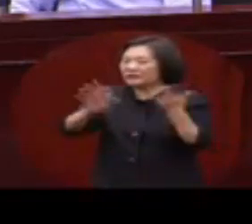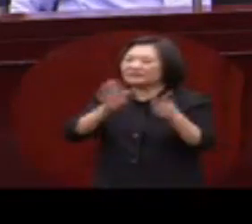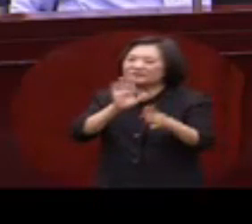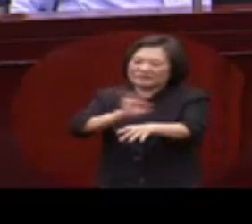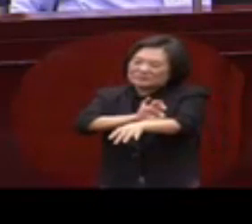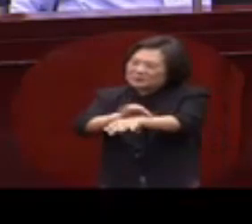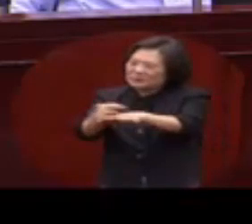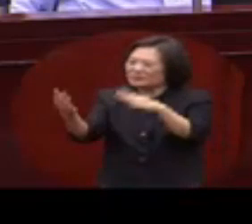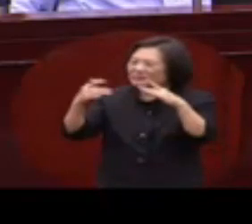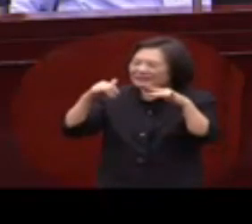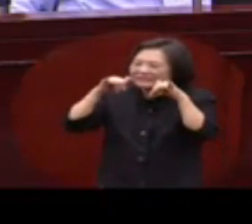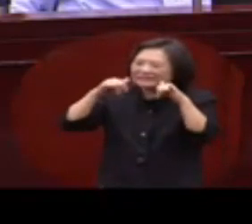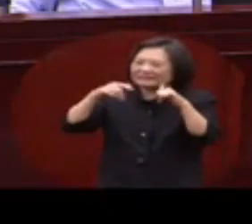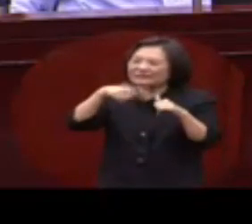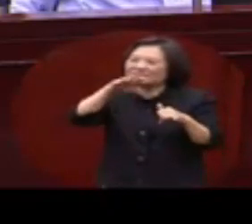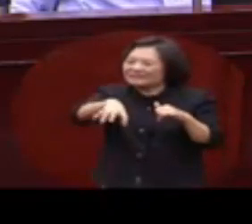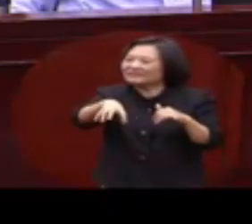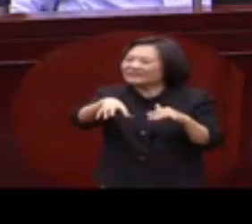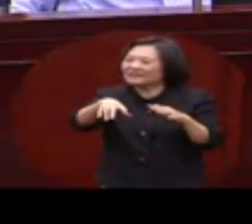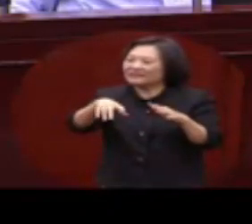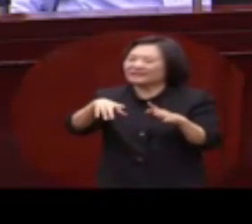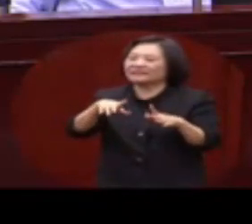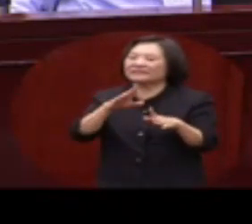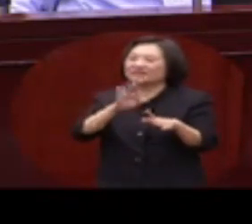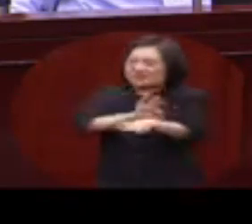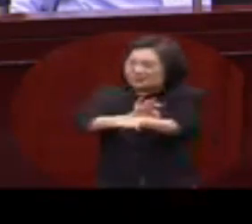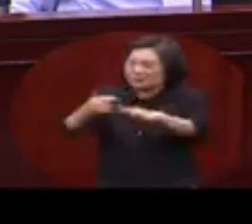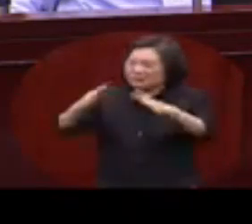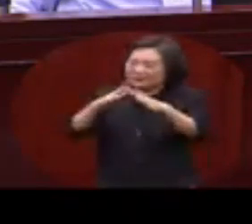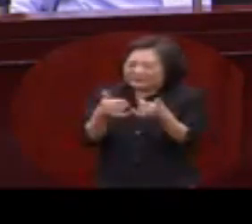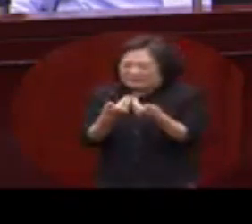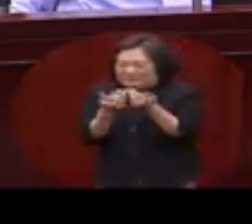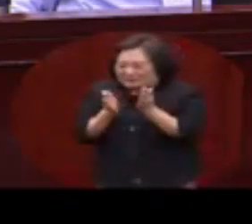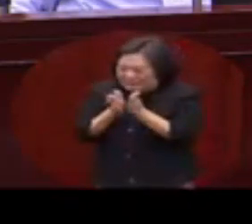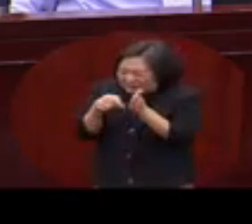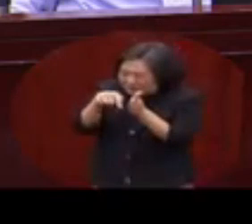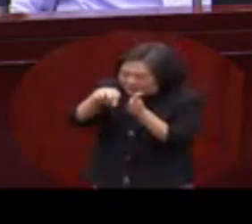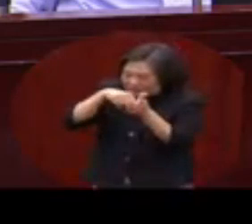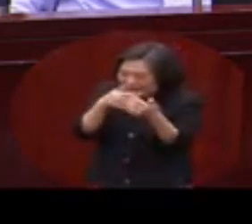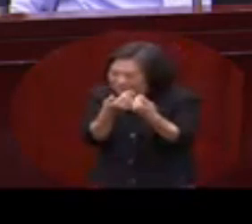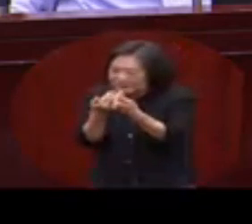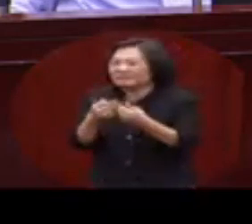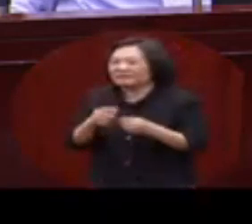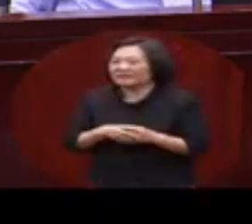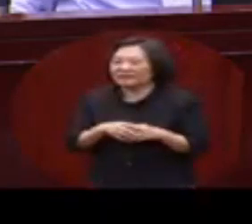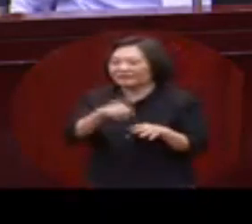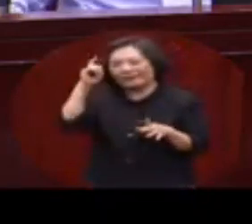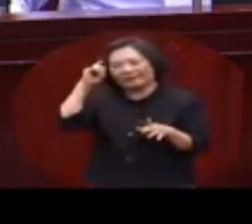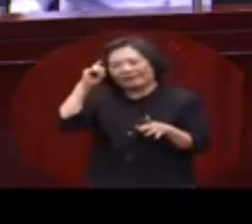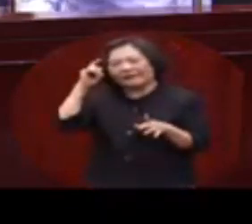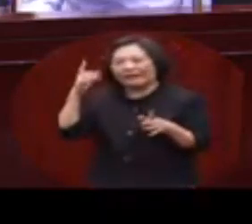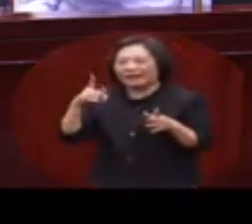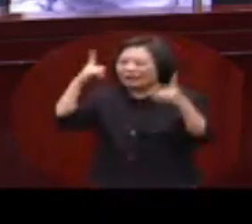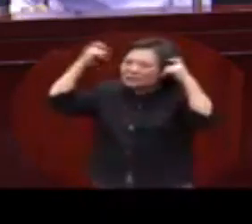又讨论了，到底剥皮寮要怎么做？我倒觉得这样的哈，不要去更改那个征收的那种，不要再去想要去想东想